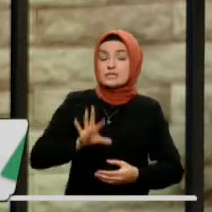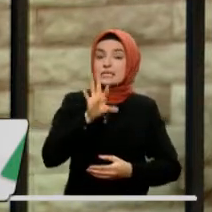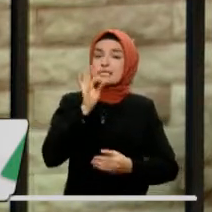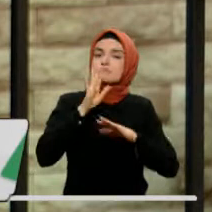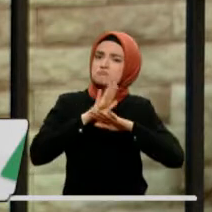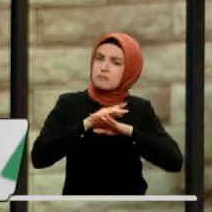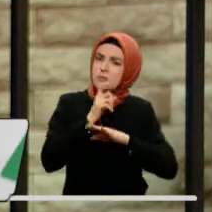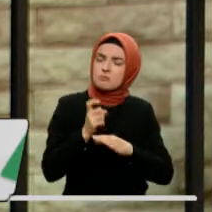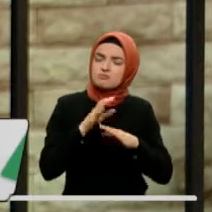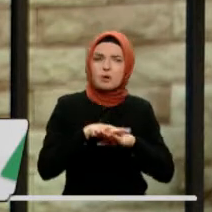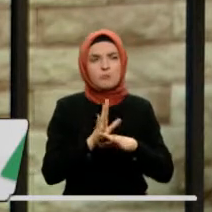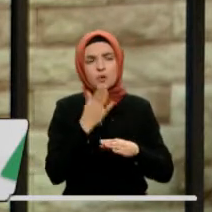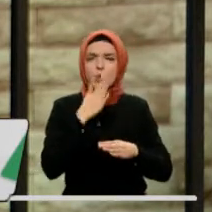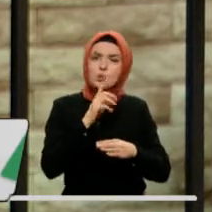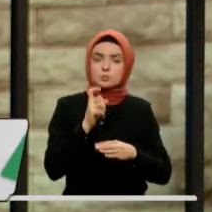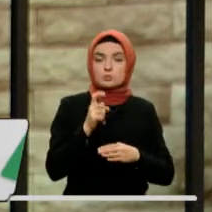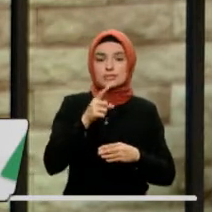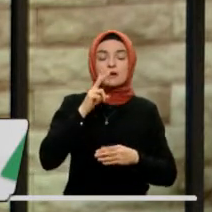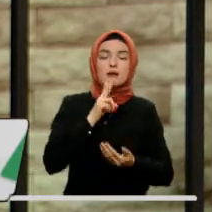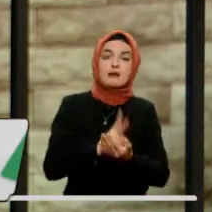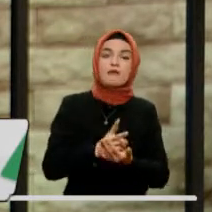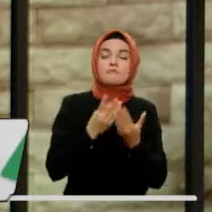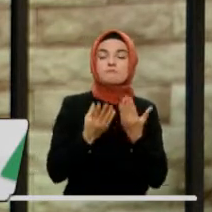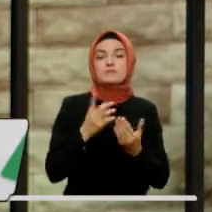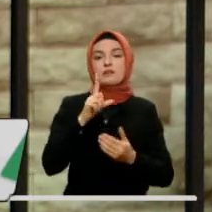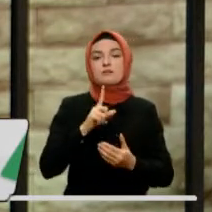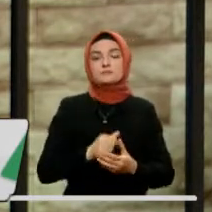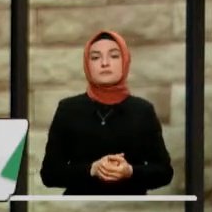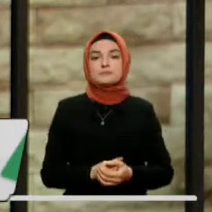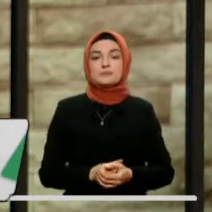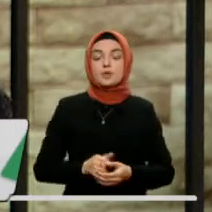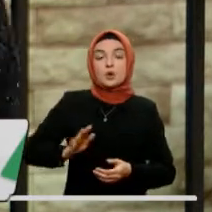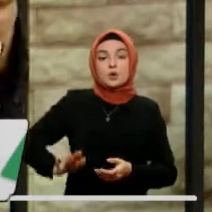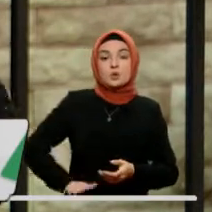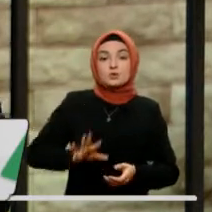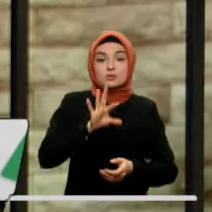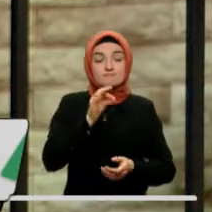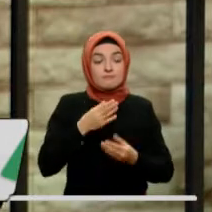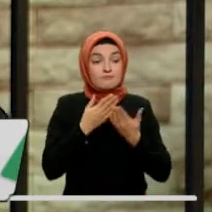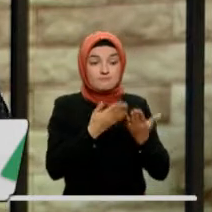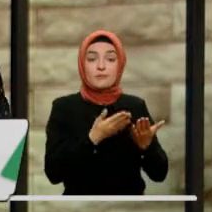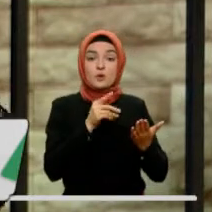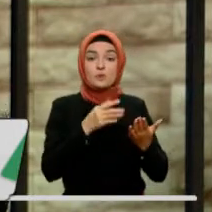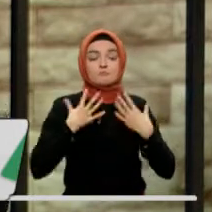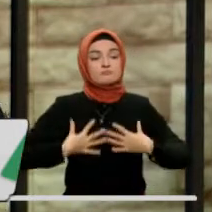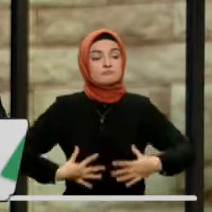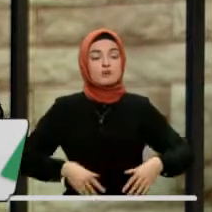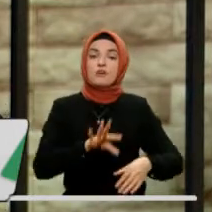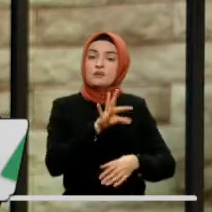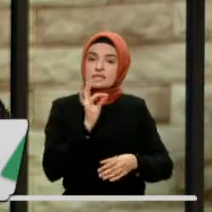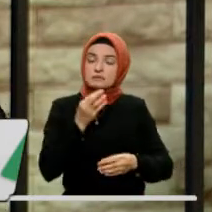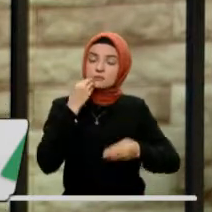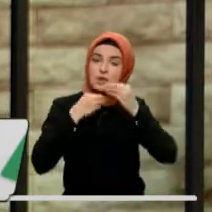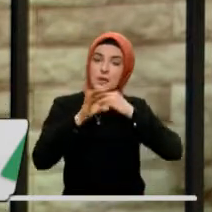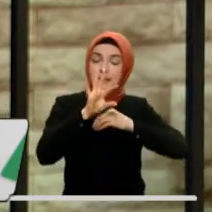mi, yapamaz mı, onu iyi karar vermesi gerekiyor. Ama maalesef seçimi çocuklara bıraktığımız için giysi seçimi, oyuncak seçimi, yemek